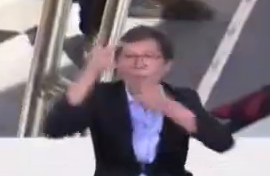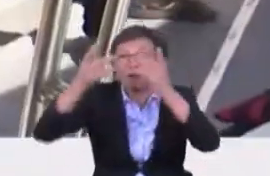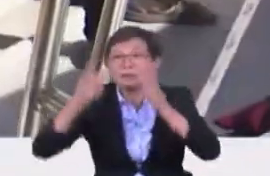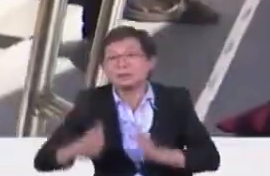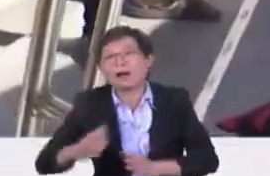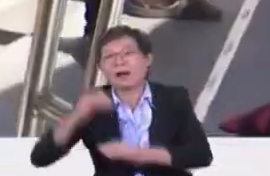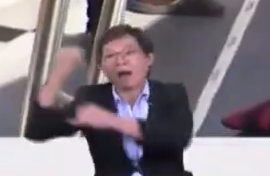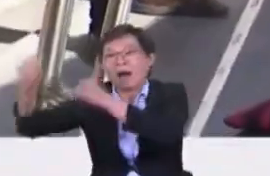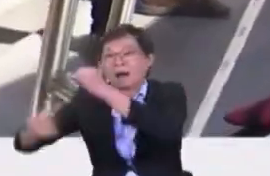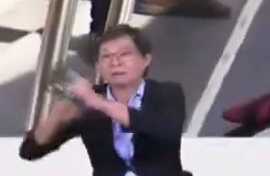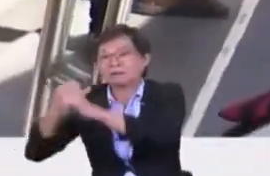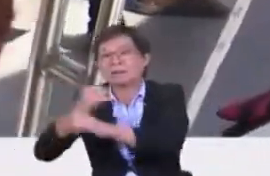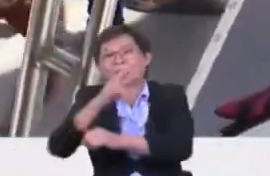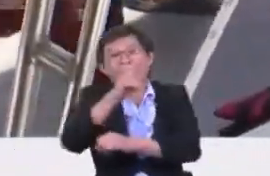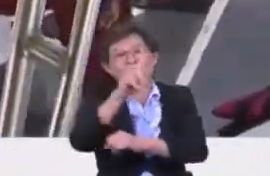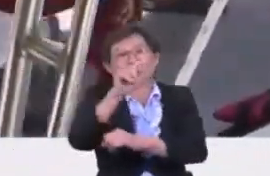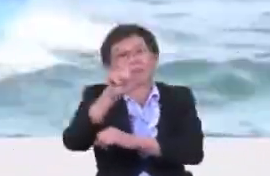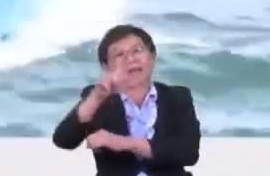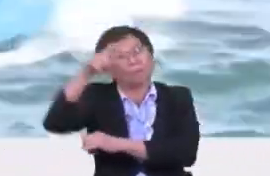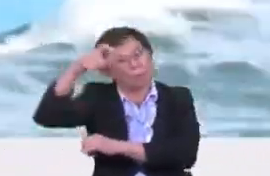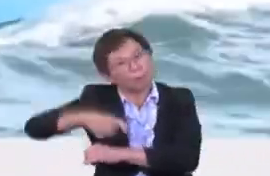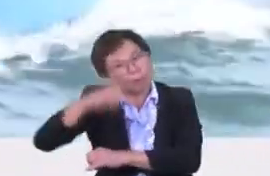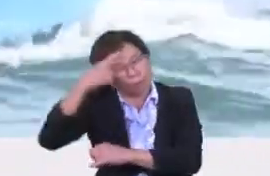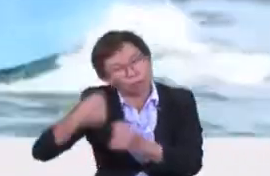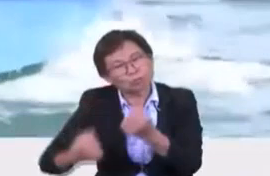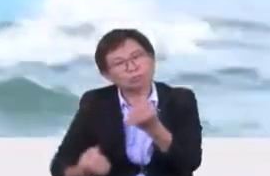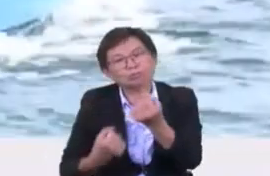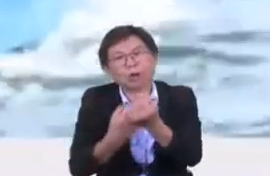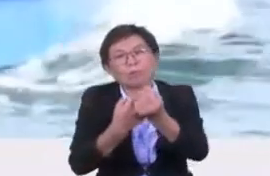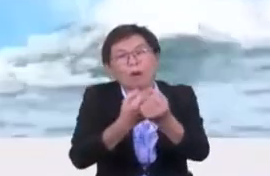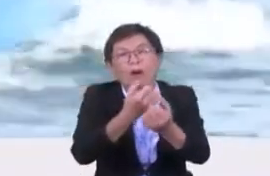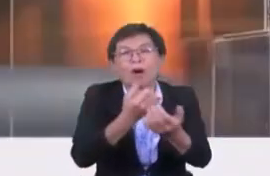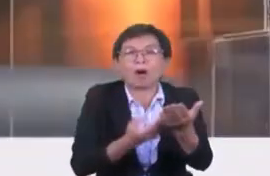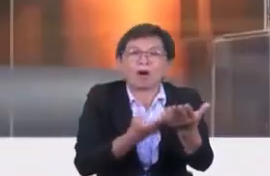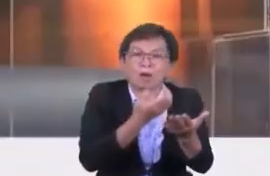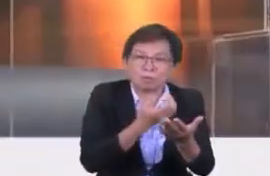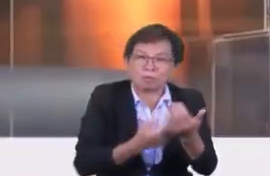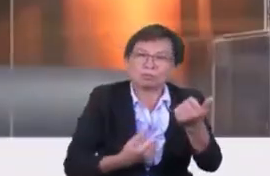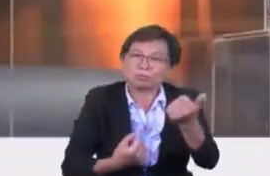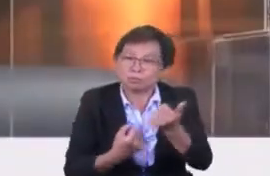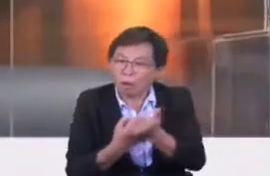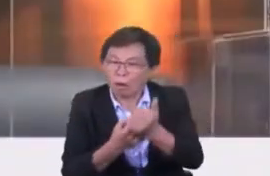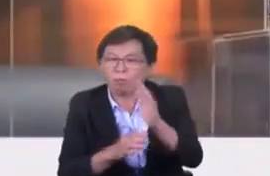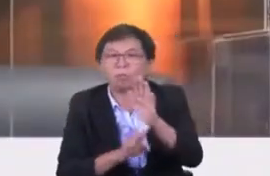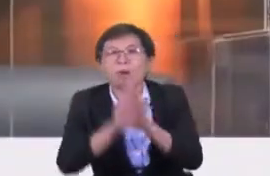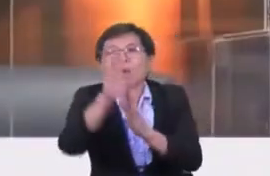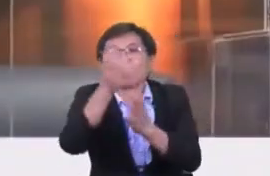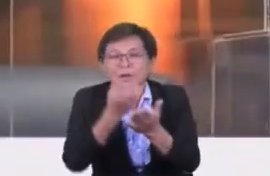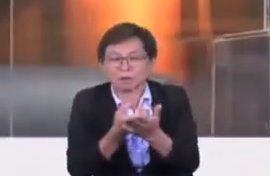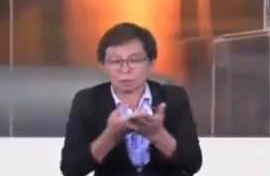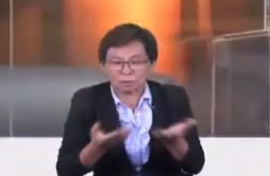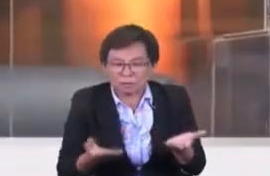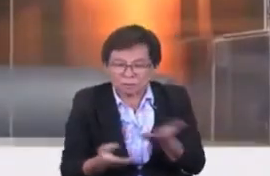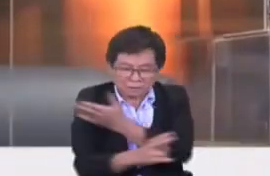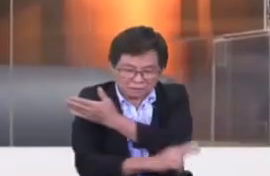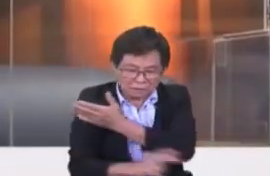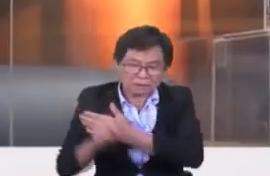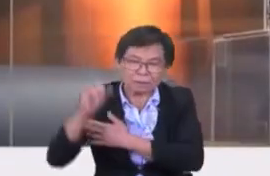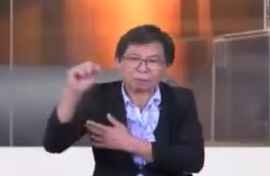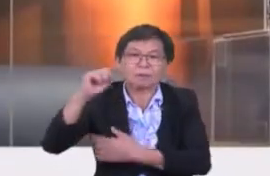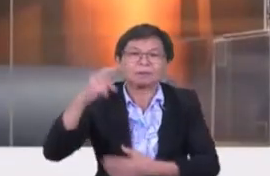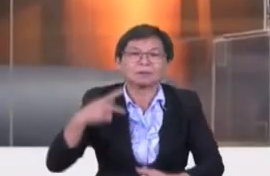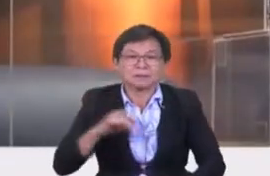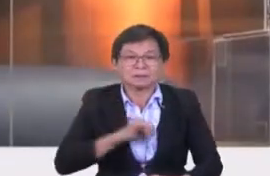BTL merupakan rangsangan yang diperlukan untuk menyumbang kepada ekonomi Negeri Kementerian kedua yakin bahwa